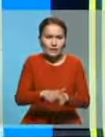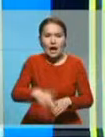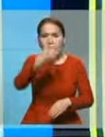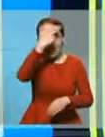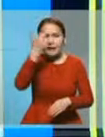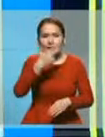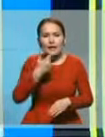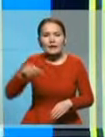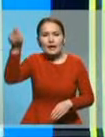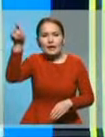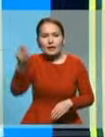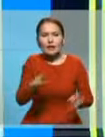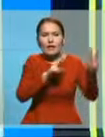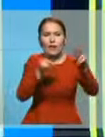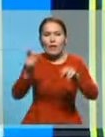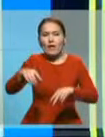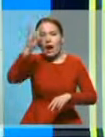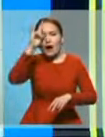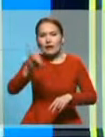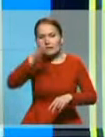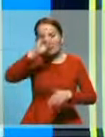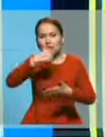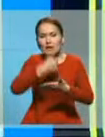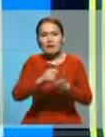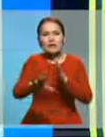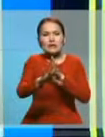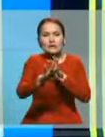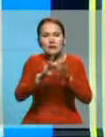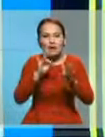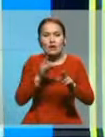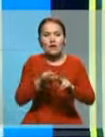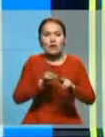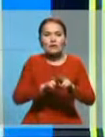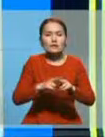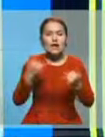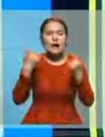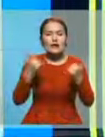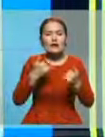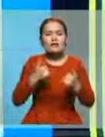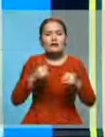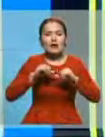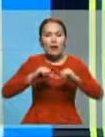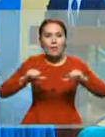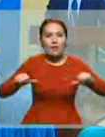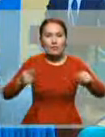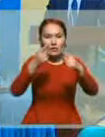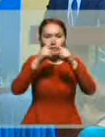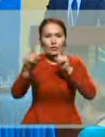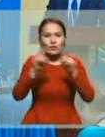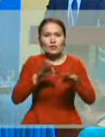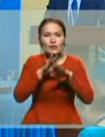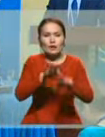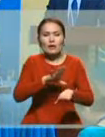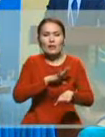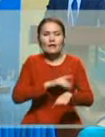Италиядан келген байқаушылар Қазақстандағы президент сайлауынан көрген түйгенімен бөлісіп, баспасөз мәслихатын өткізді. Сайлаудың өту үрдісі, сайлау учаскелерінің